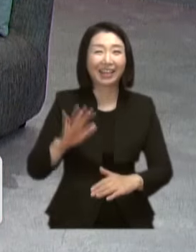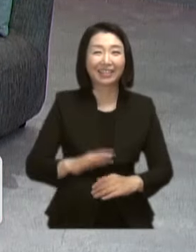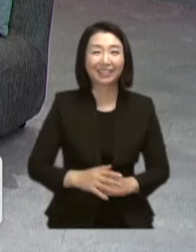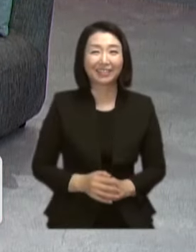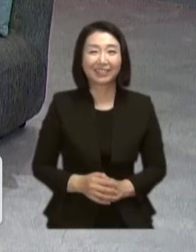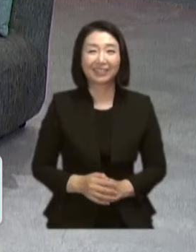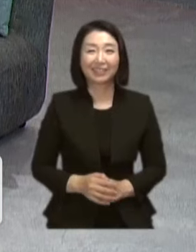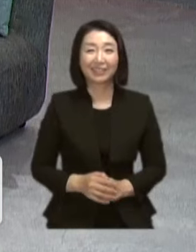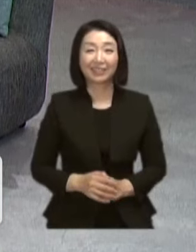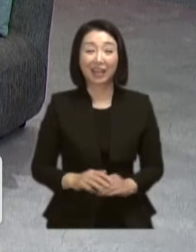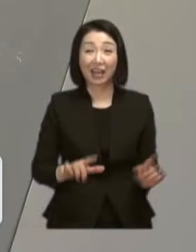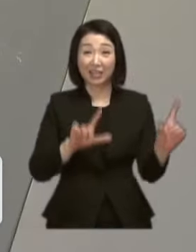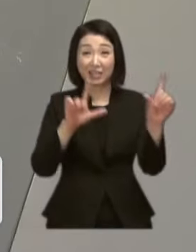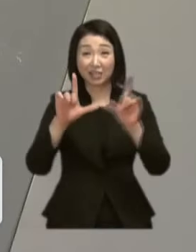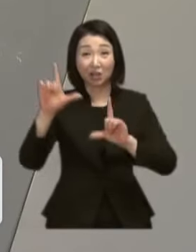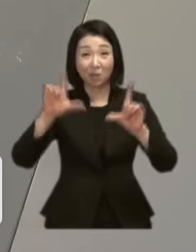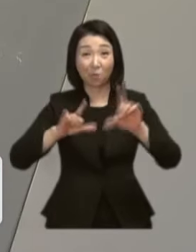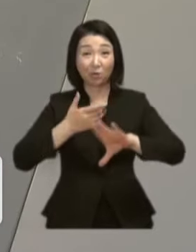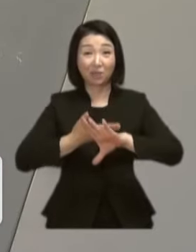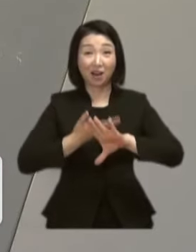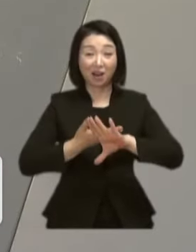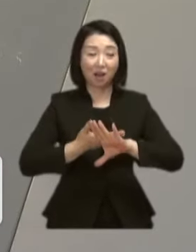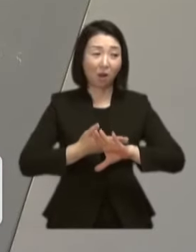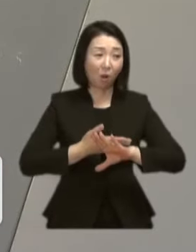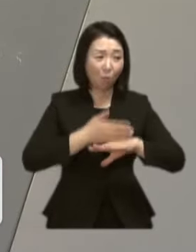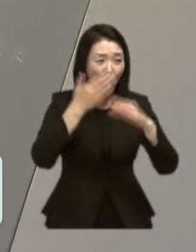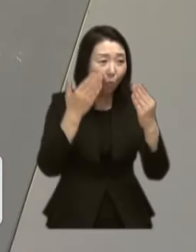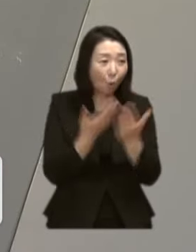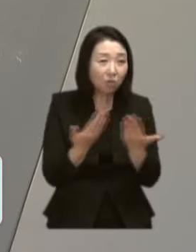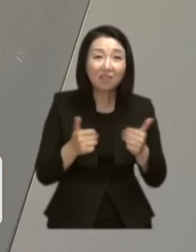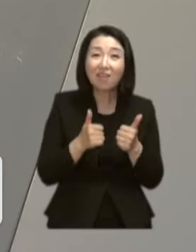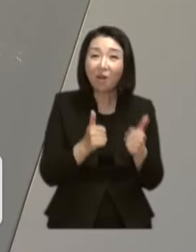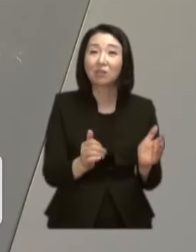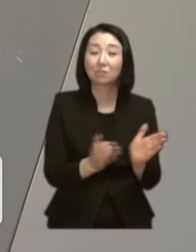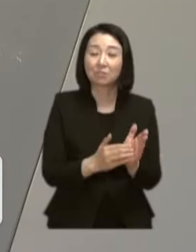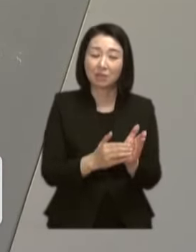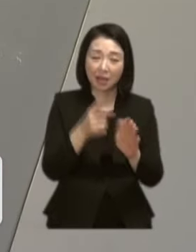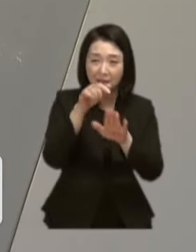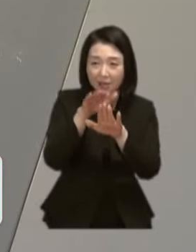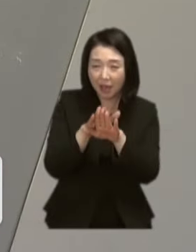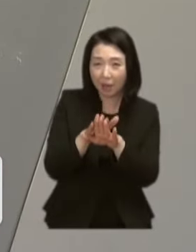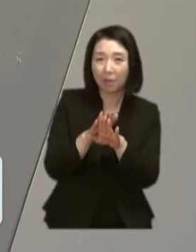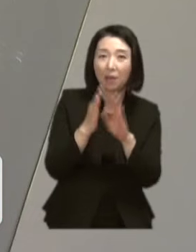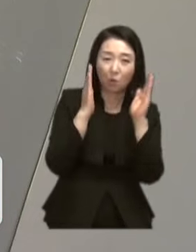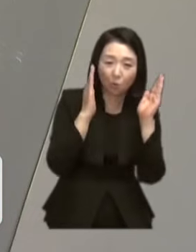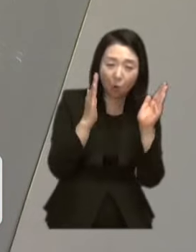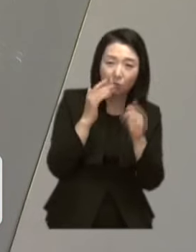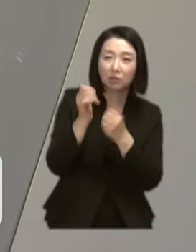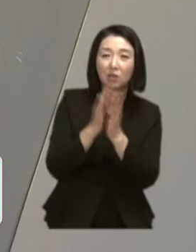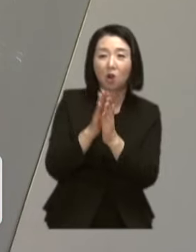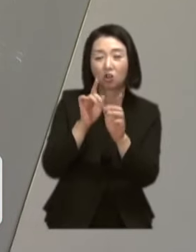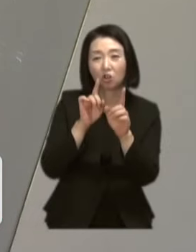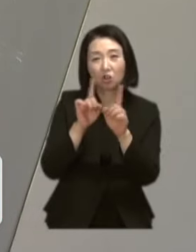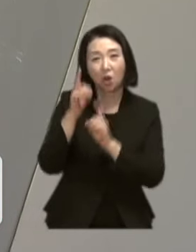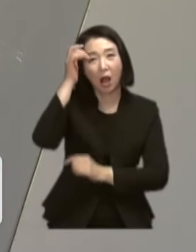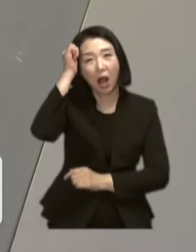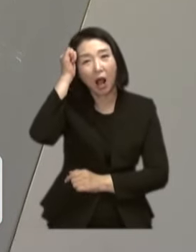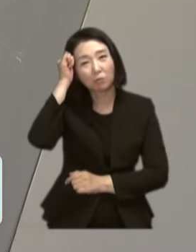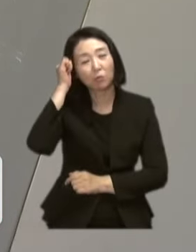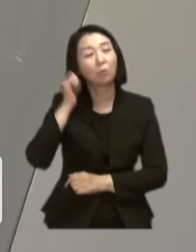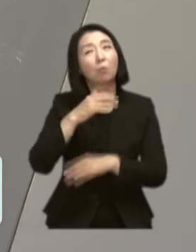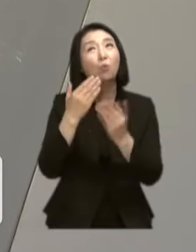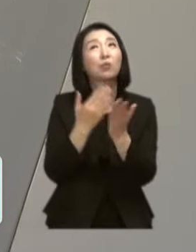모든 생활 태도가 다 달라졌어요. 다 열심히 해요. 그게 예배이든 공부이든 성경 암송이든 그리고 새로운 아이들이 예를 들어